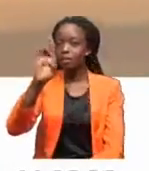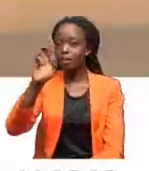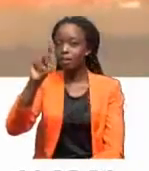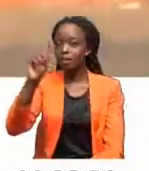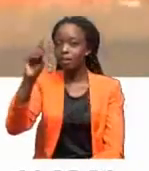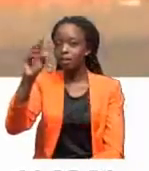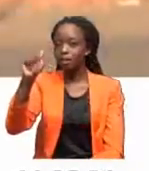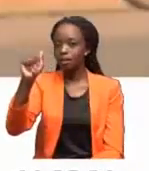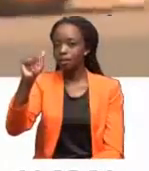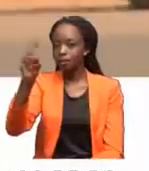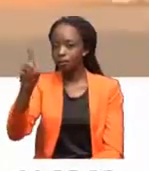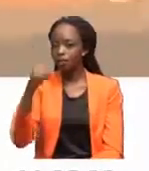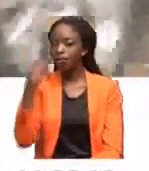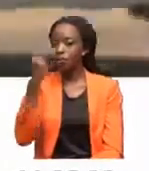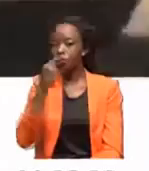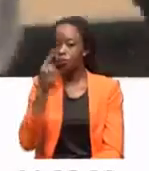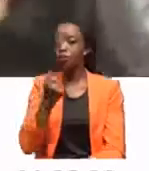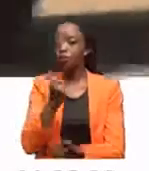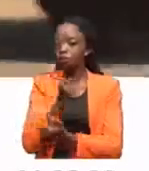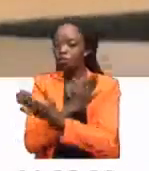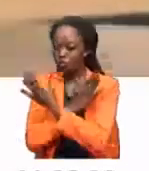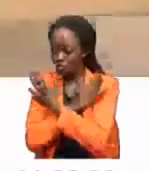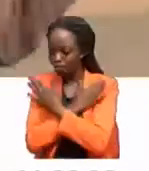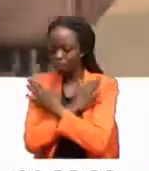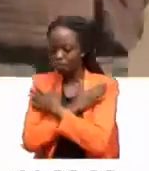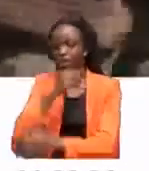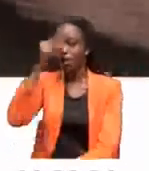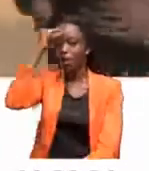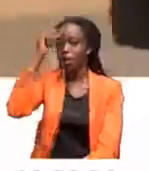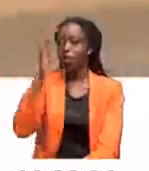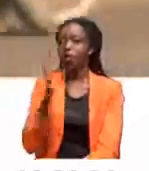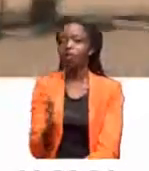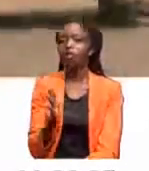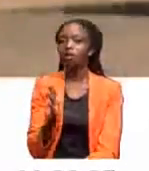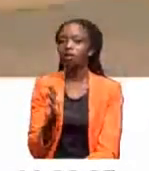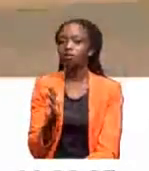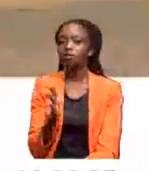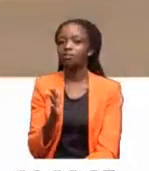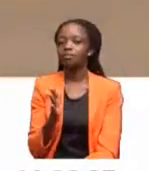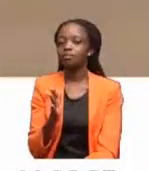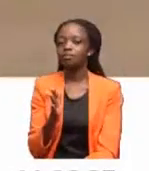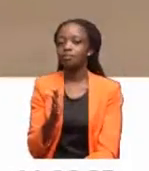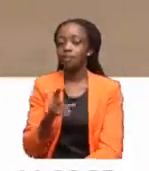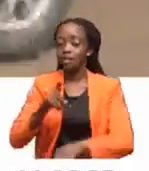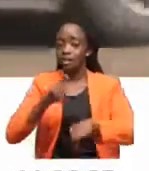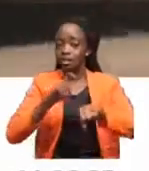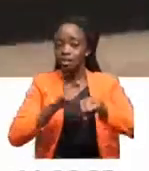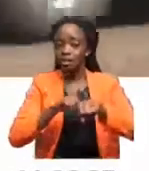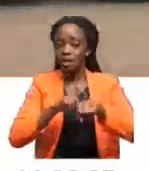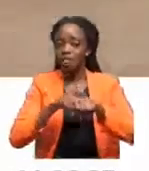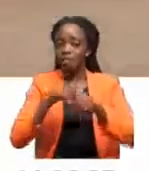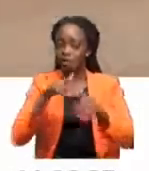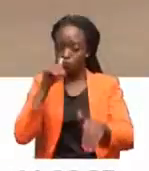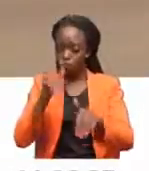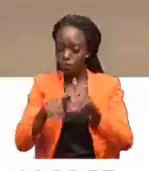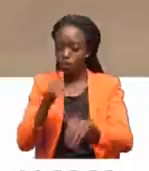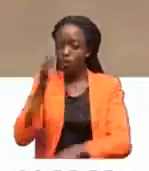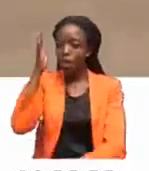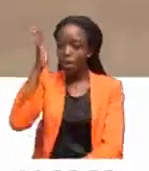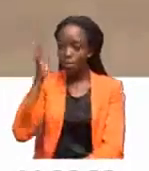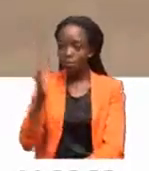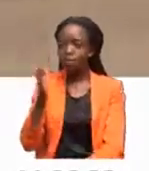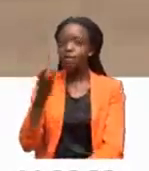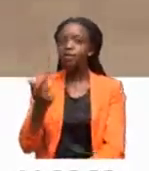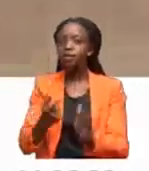Bikula, ambaye ni mwandani wa gavana wa kaunti hii Patrick Khaemba. Na itakumbukwa katika kipindi cha uchaguzi aliweza kutoa